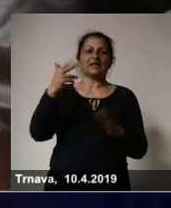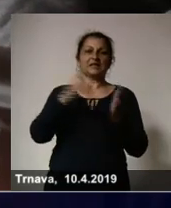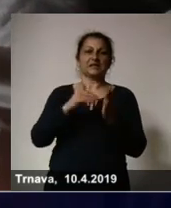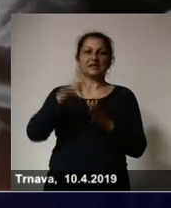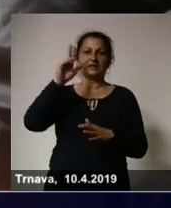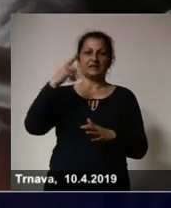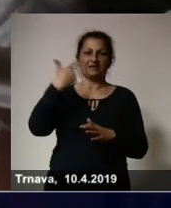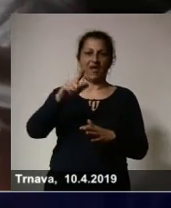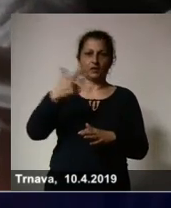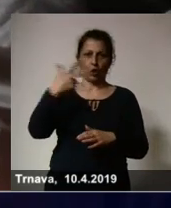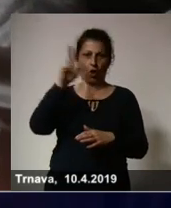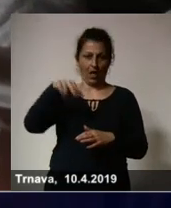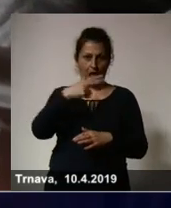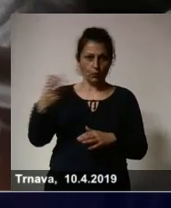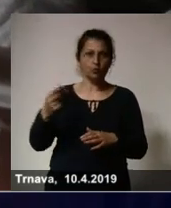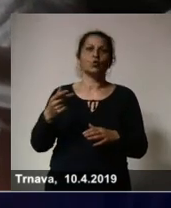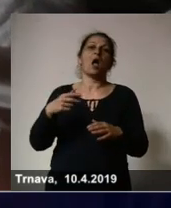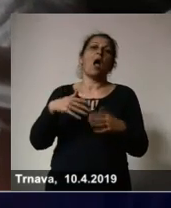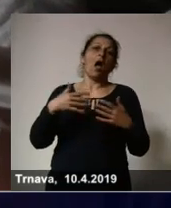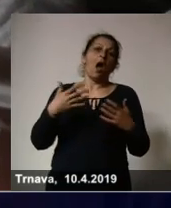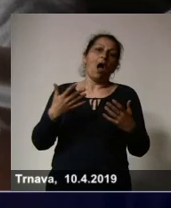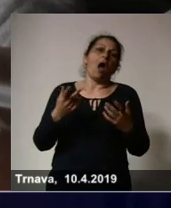43 200 eur, a respektíve